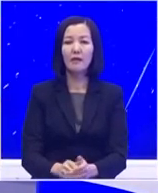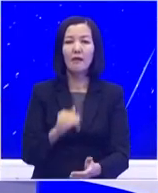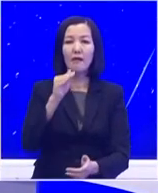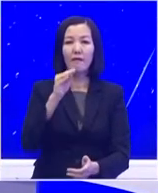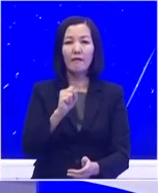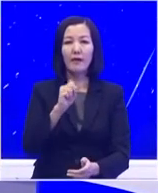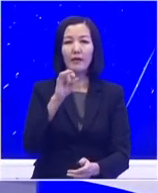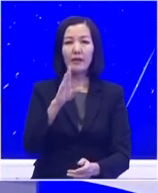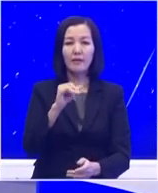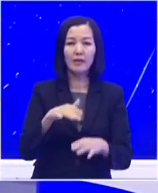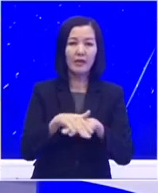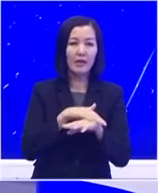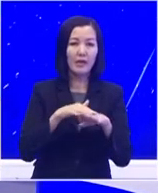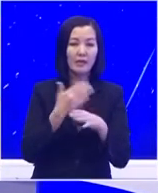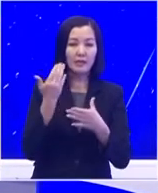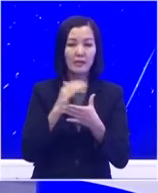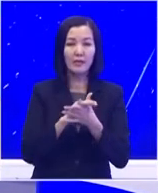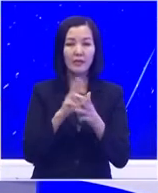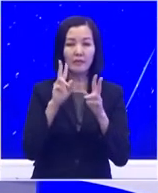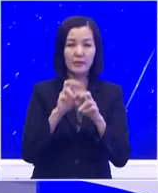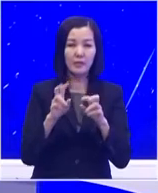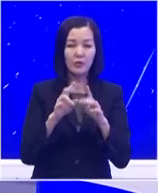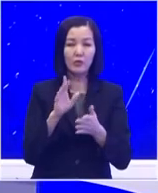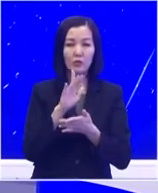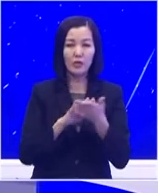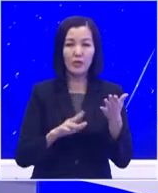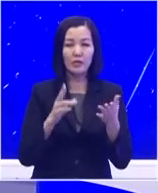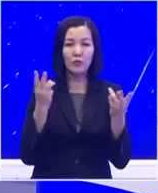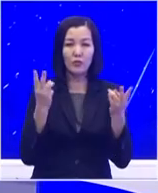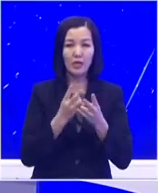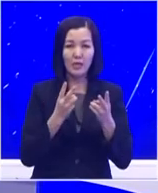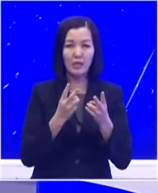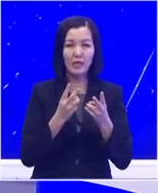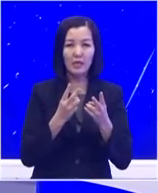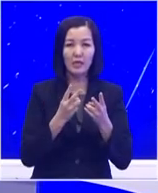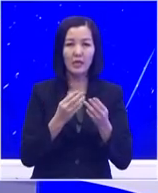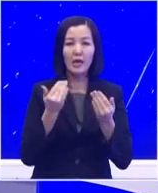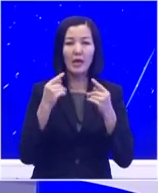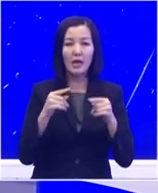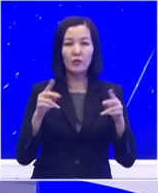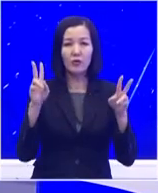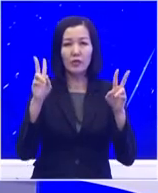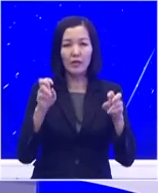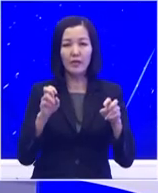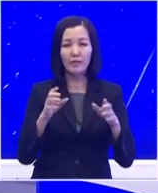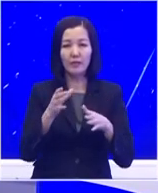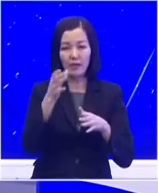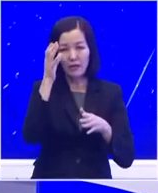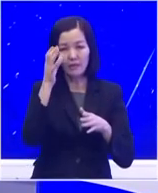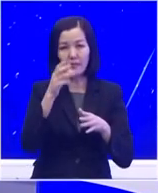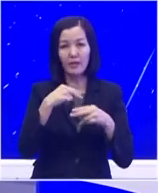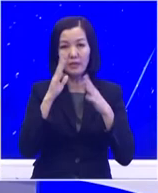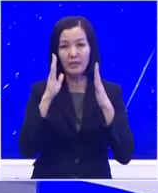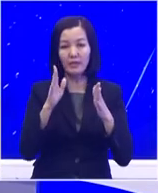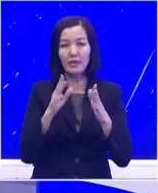Әл-Фарабидің ел білмейтін қырлары көп. Оның философиялық, логикалық және әлеуметтік мәселеде жазған трактаттары ғалымдар назарында.